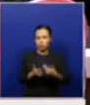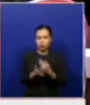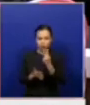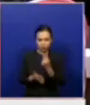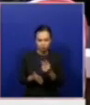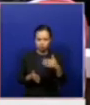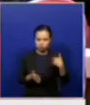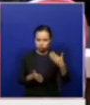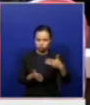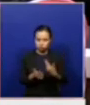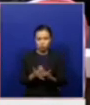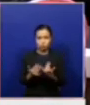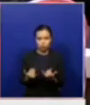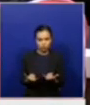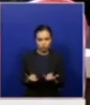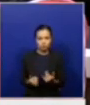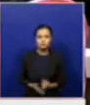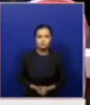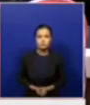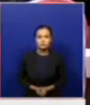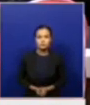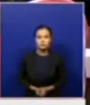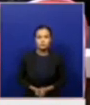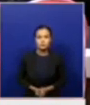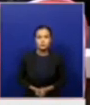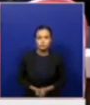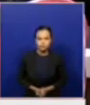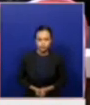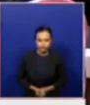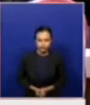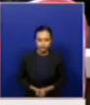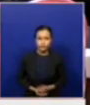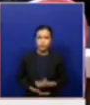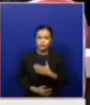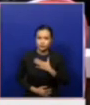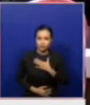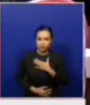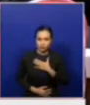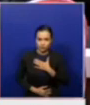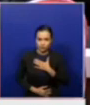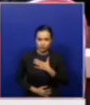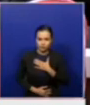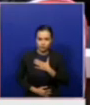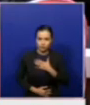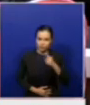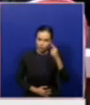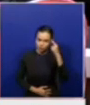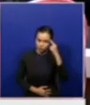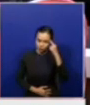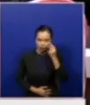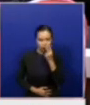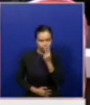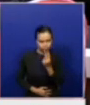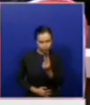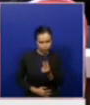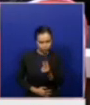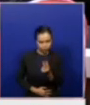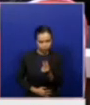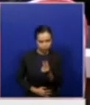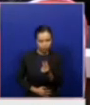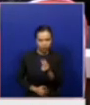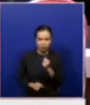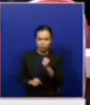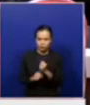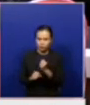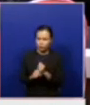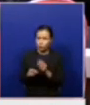ระยะขณะนี้เราควรที่จะหันกลับมาดูว่าทำอย่างไ